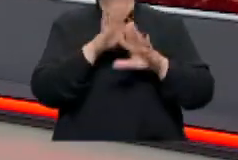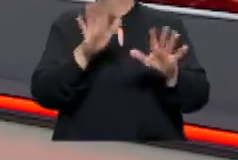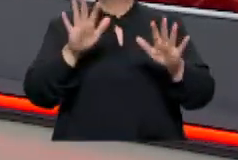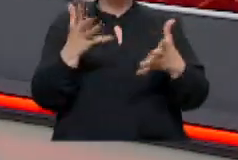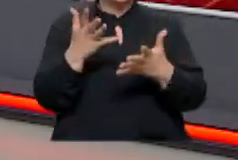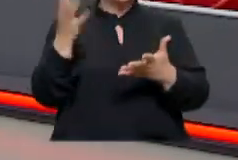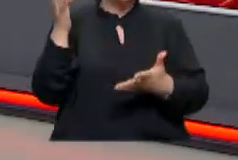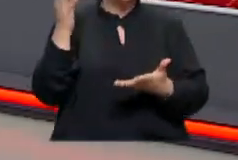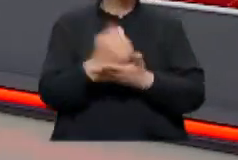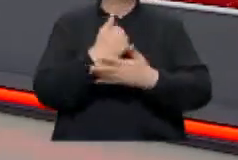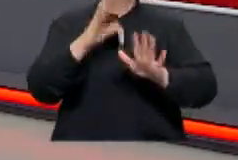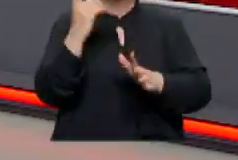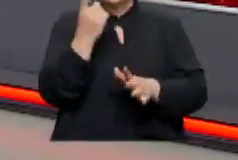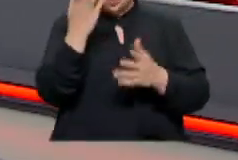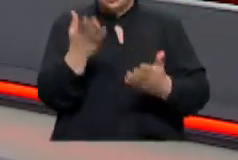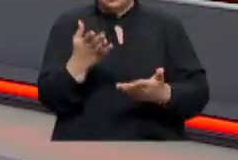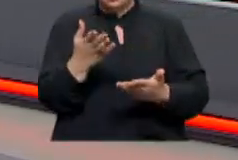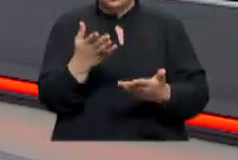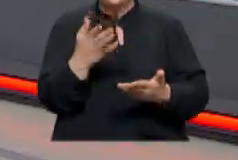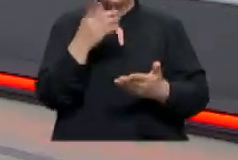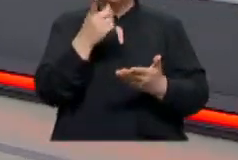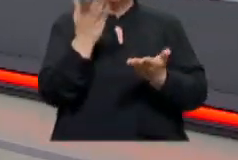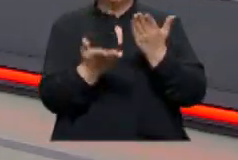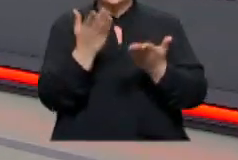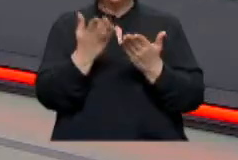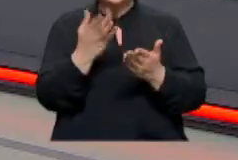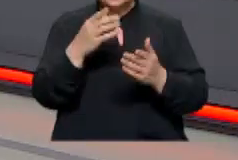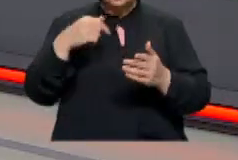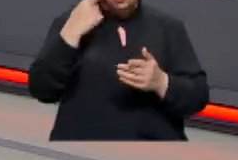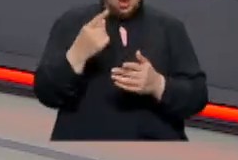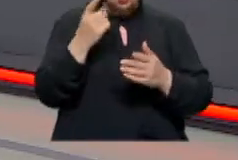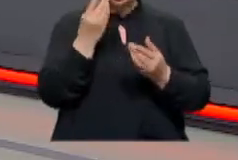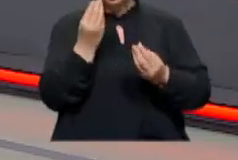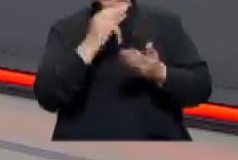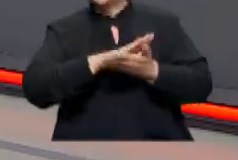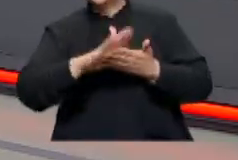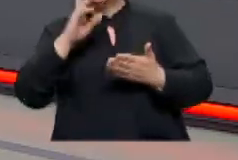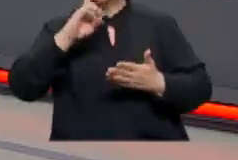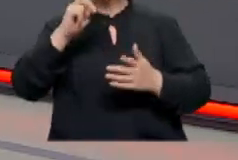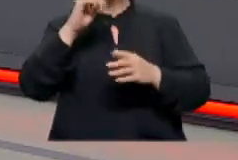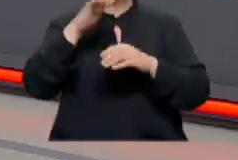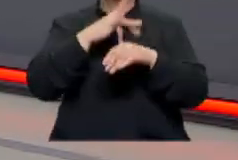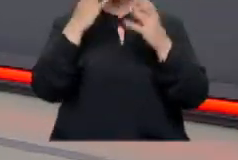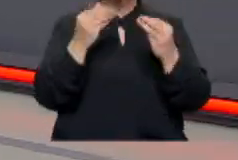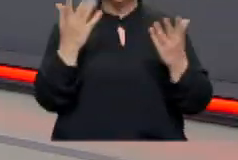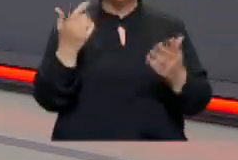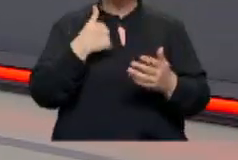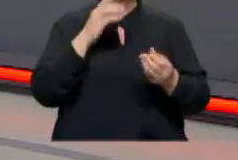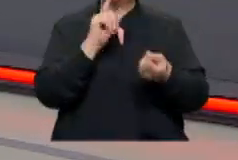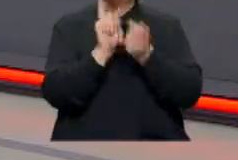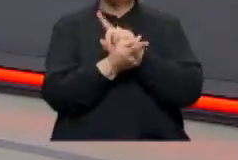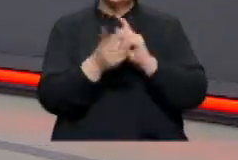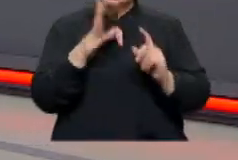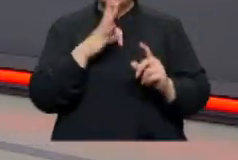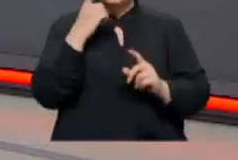veya elde edemeyeceği bir şey ya. Onu değerlendirdiğin ölçüde düzgün bir ülke, zengin bir ülke oluyorsun işte. Ama bizde tam tersi